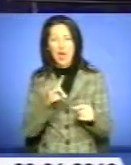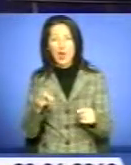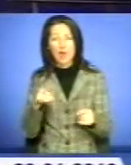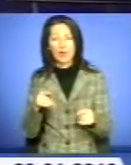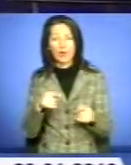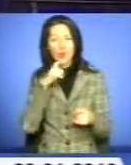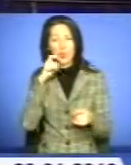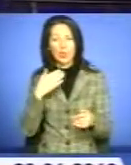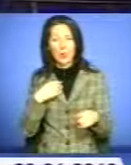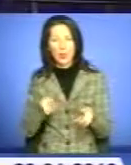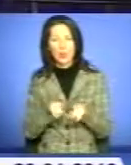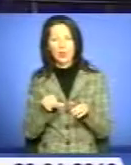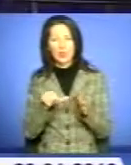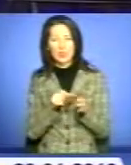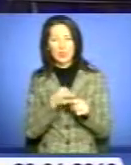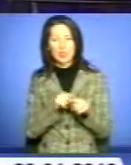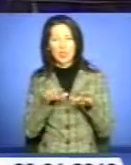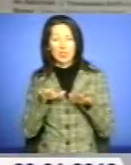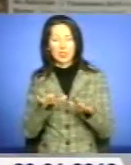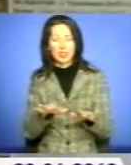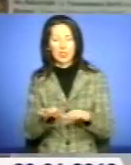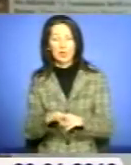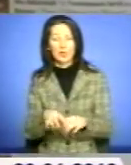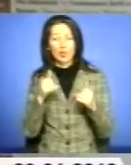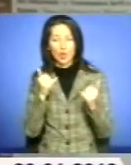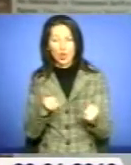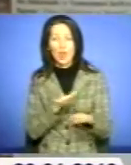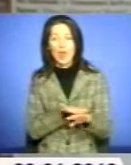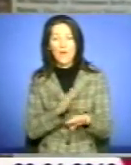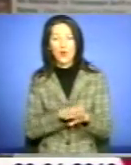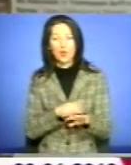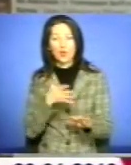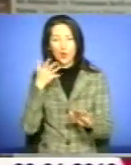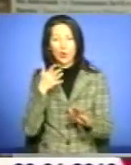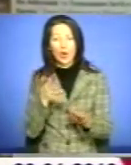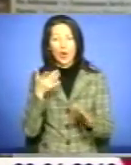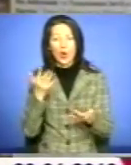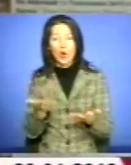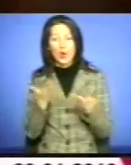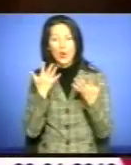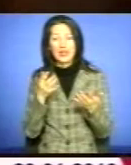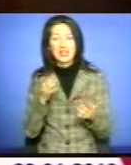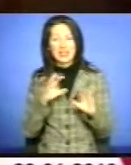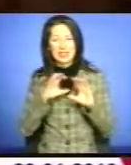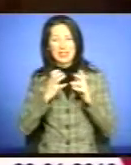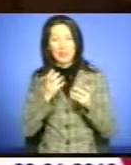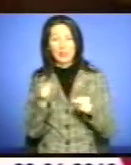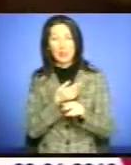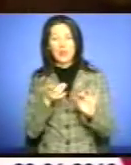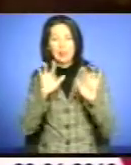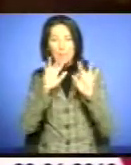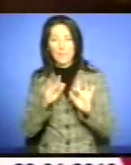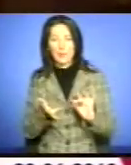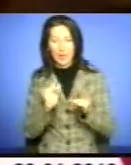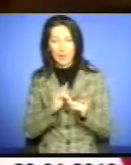цей захід. Олена Герасименко далі. Сьогодні важко уявити світ без соцмереж. Молодь, підлітки та й не тільки